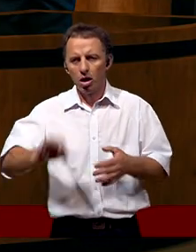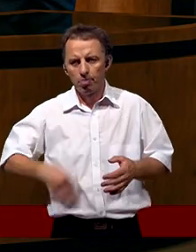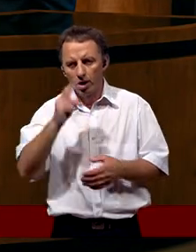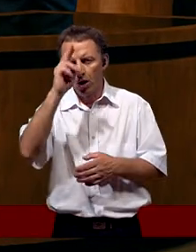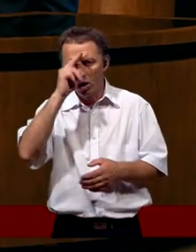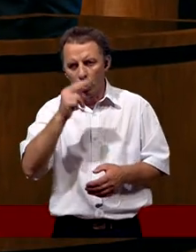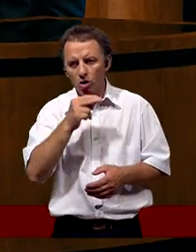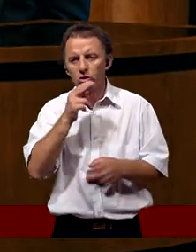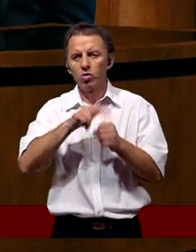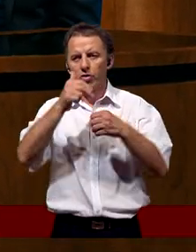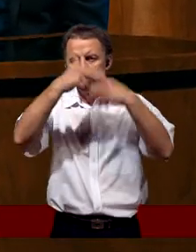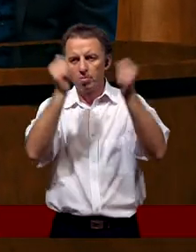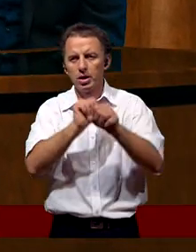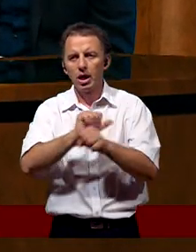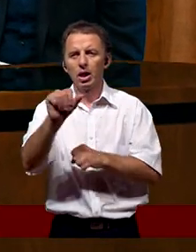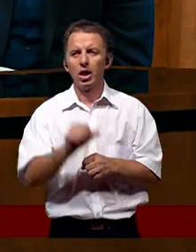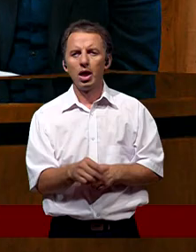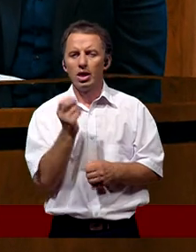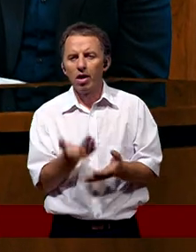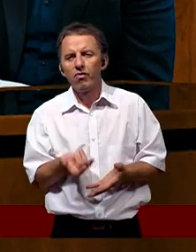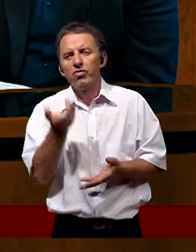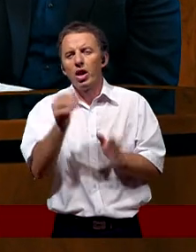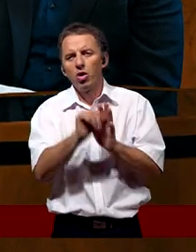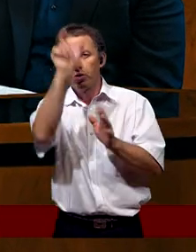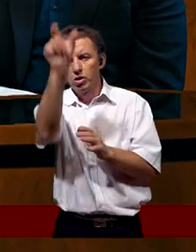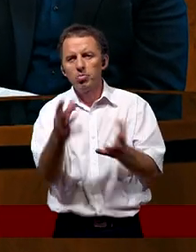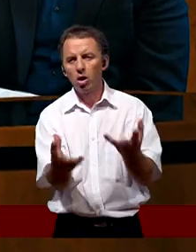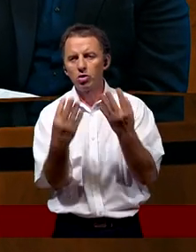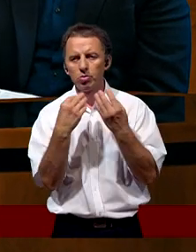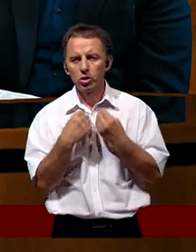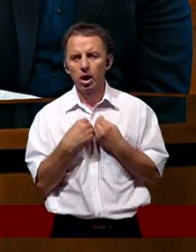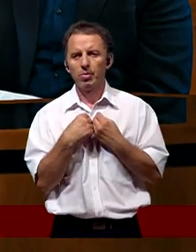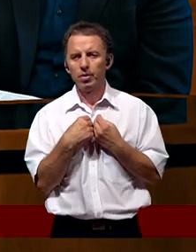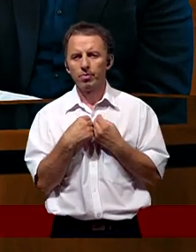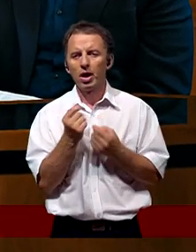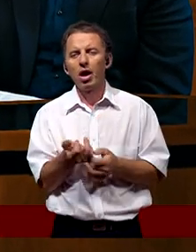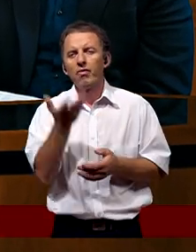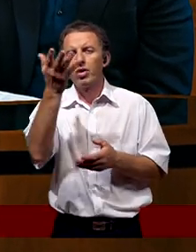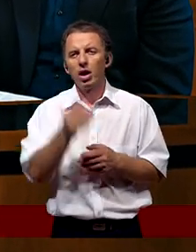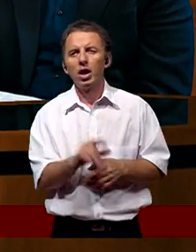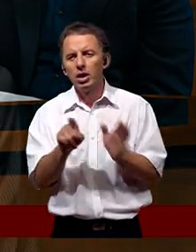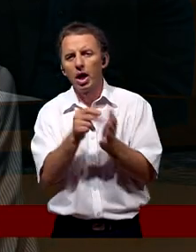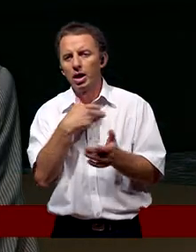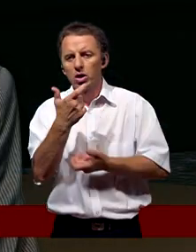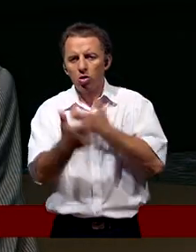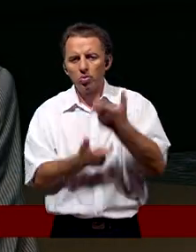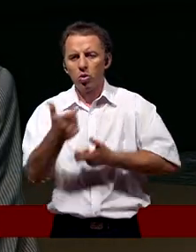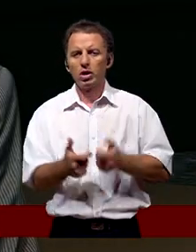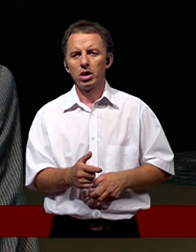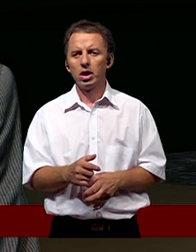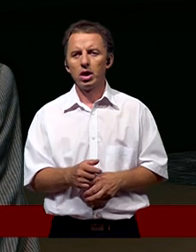Drogi Panie i Ojcze, który w niebie jesteś, tak wiele od Ciebie otrzymujemy. Tak wiele dla nas zrobiłeś.